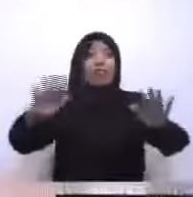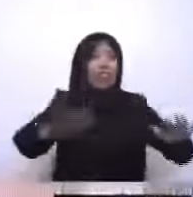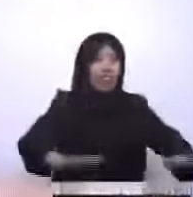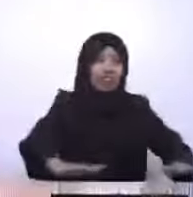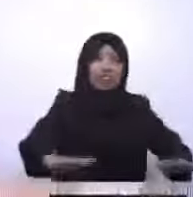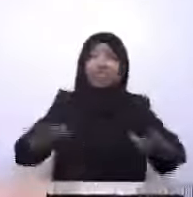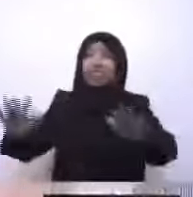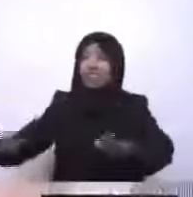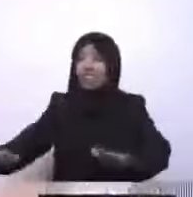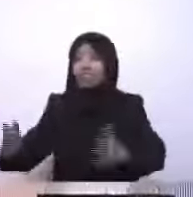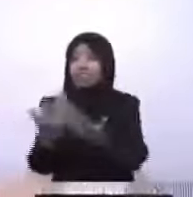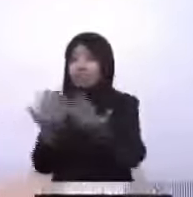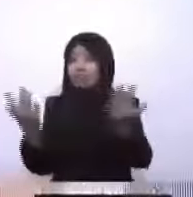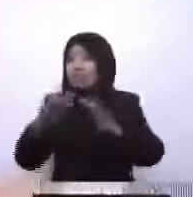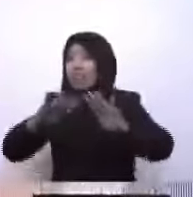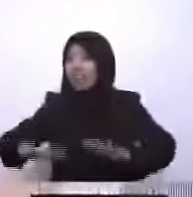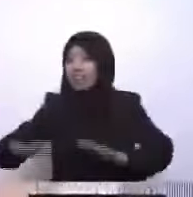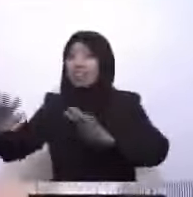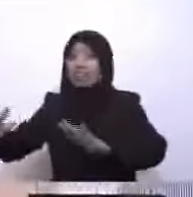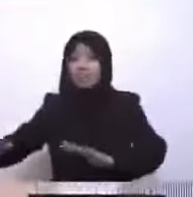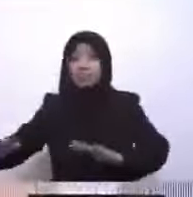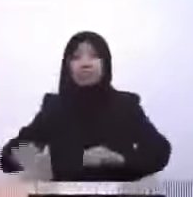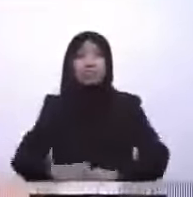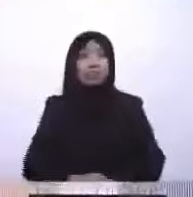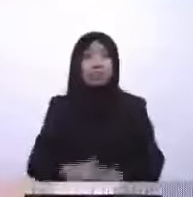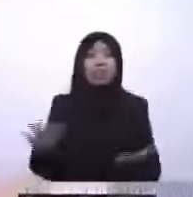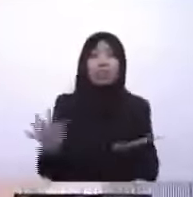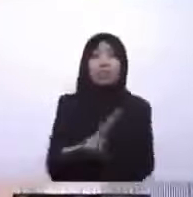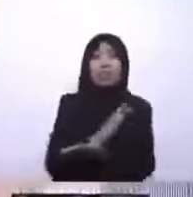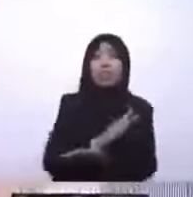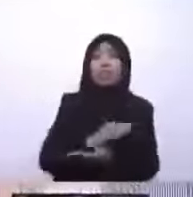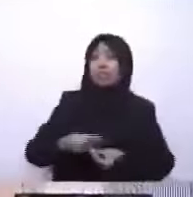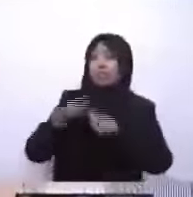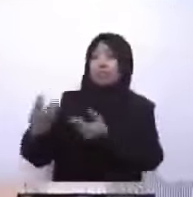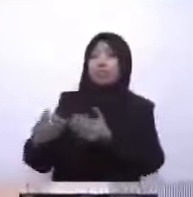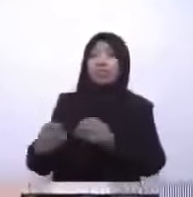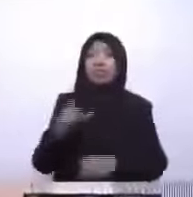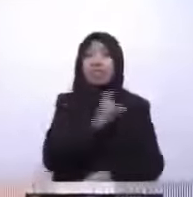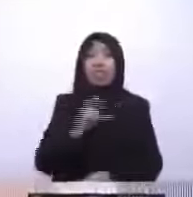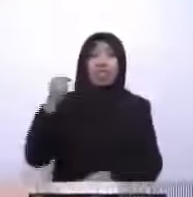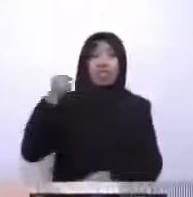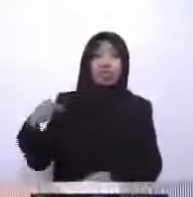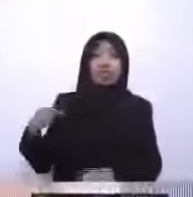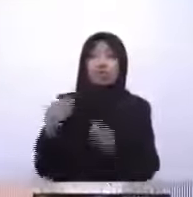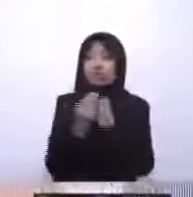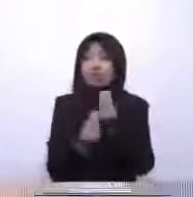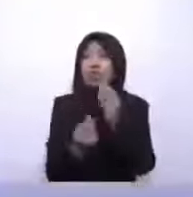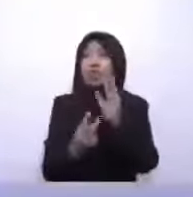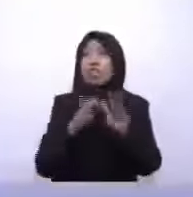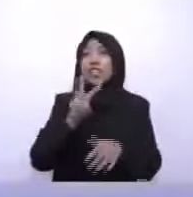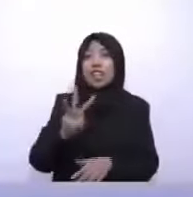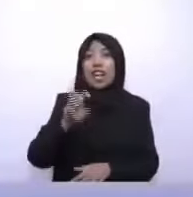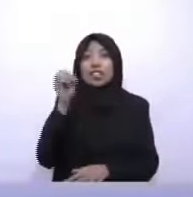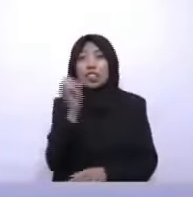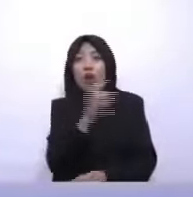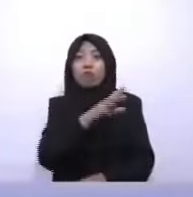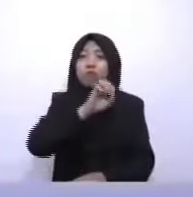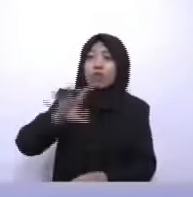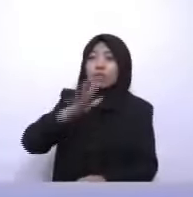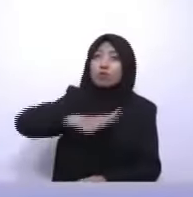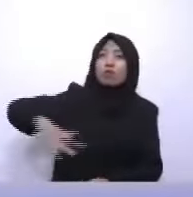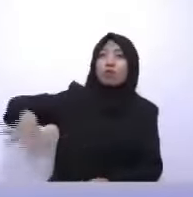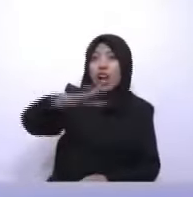tenang, hadirin tenang terlebih dahulu. Saya beri kesempatan untuk Cawagub nomor urut 3 menanggapi kembali jawaban dari seluruh